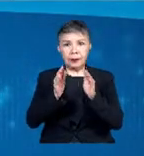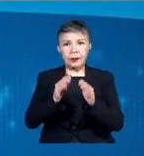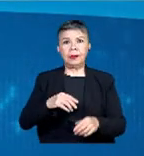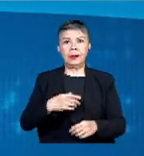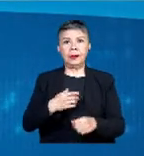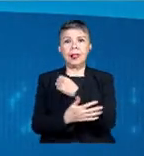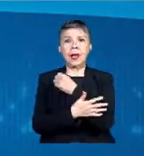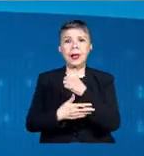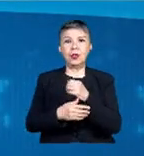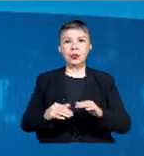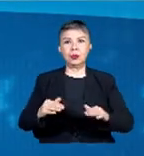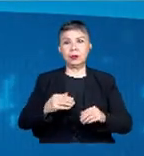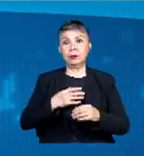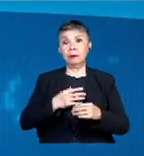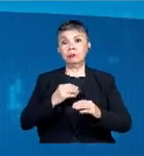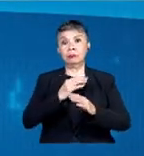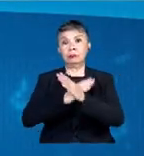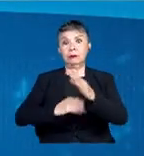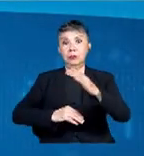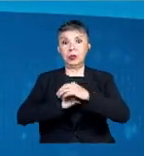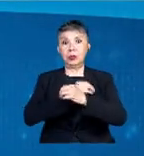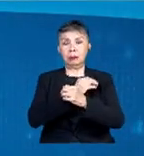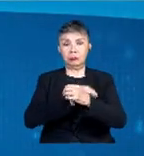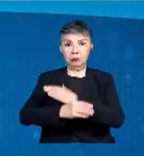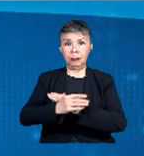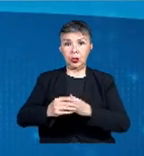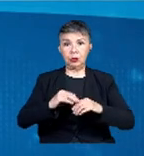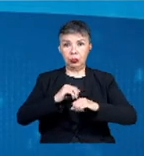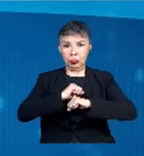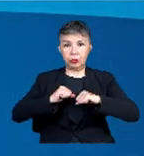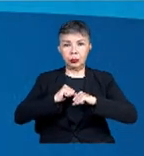ya, sehingga menempatkan atlet-atlet